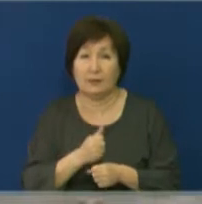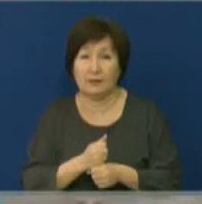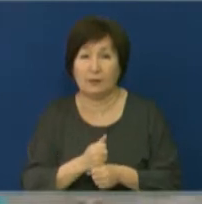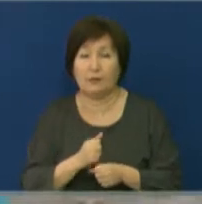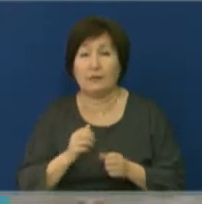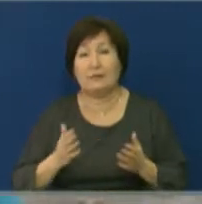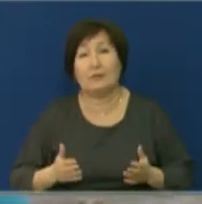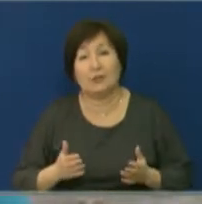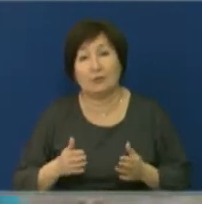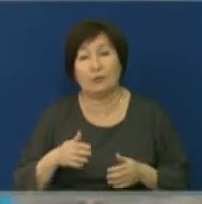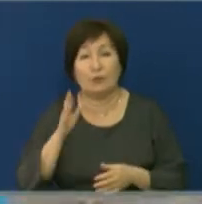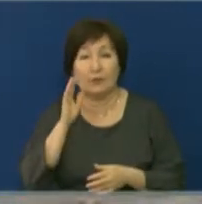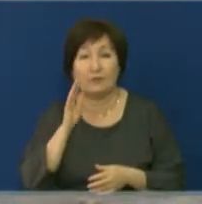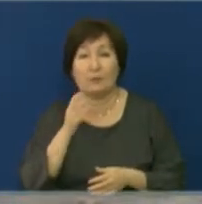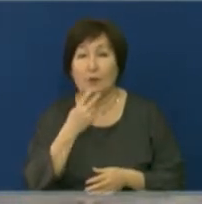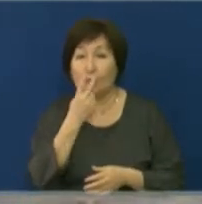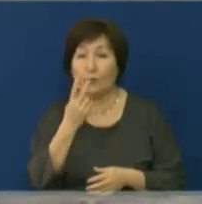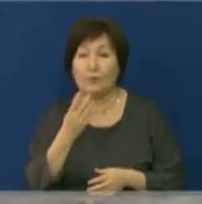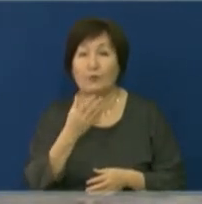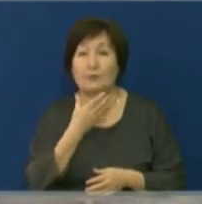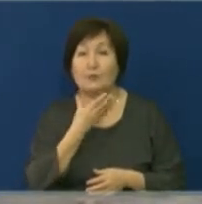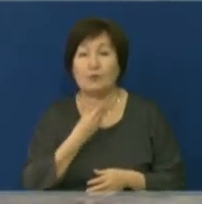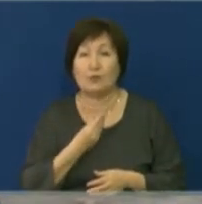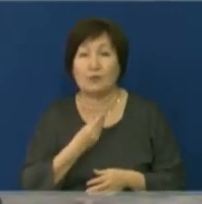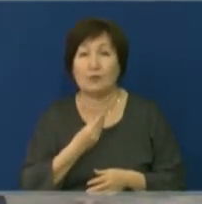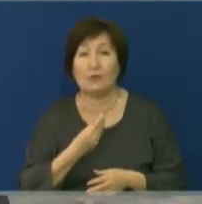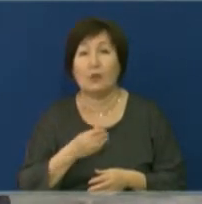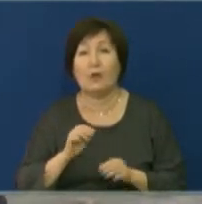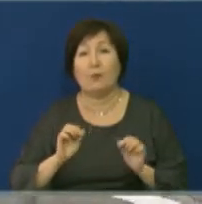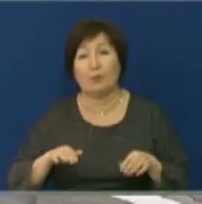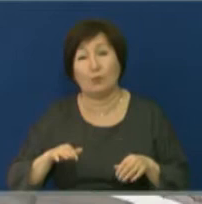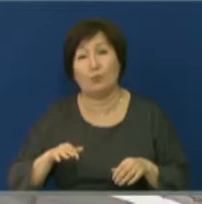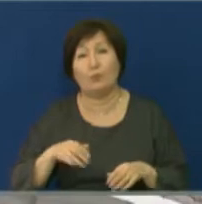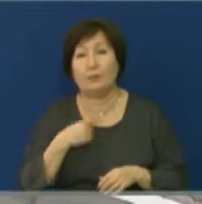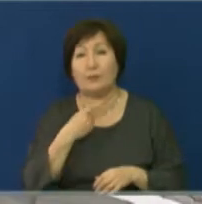времени, увидим нашу красоту. И тогда уже будем спасибо